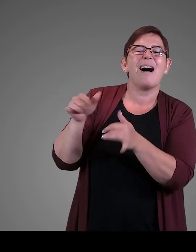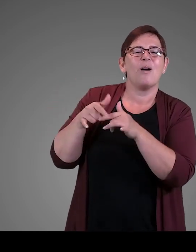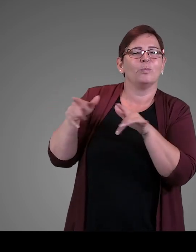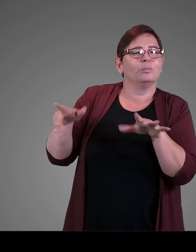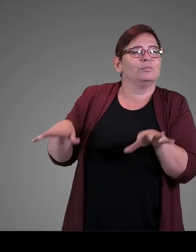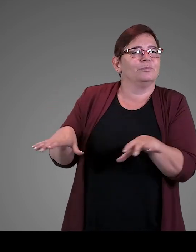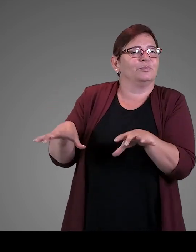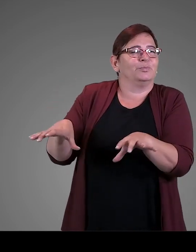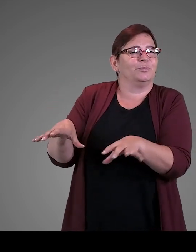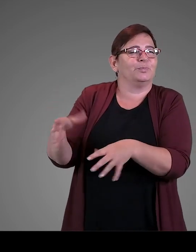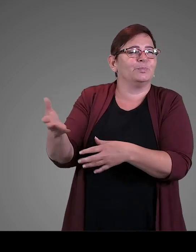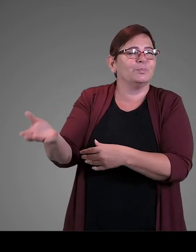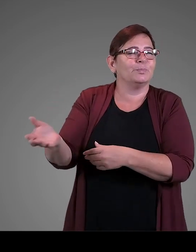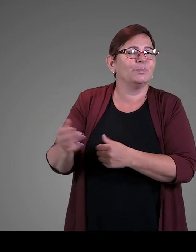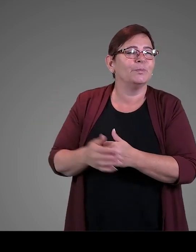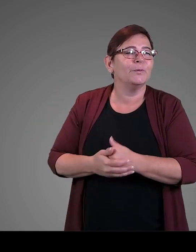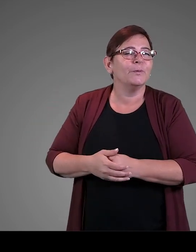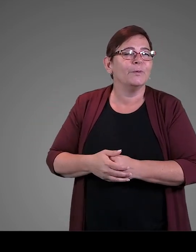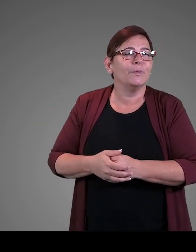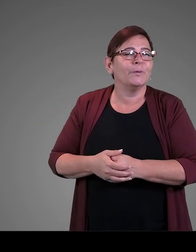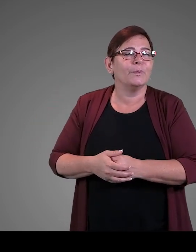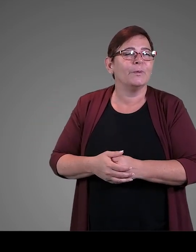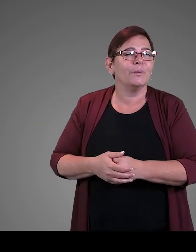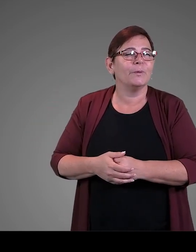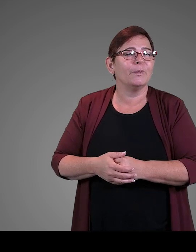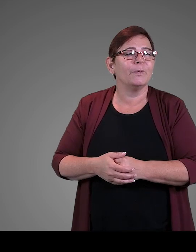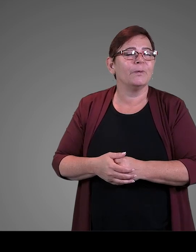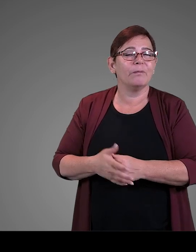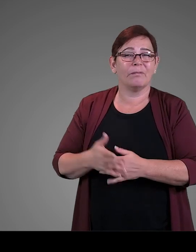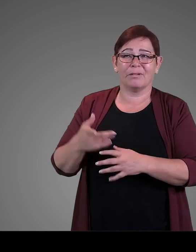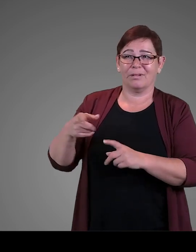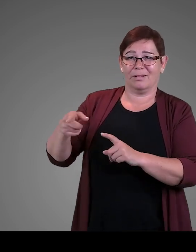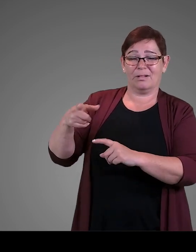à ceux qui sont là depuis très longtemps, comment ça se fait que ça...